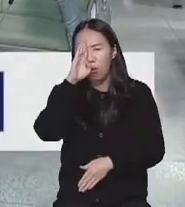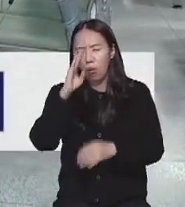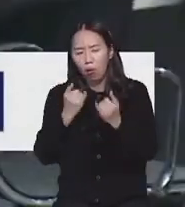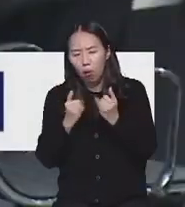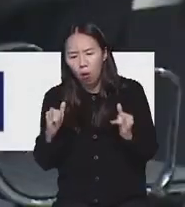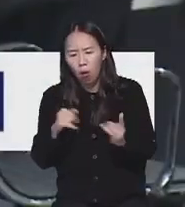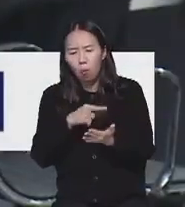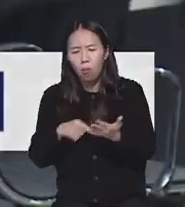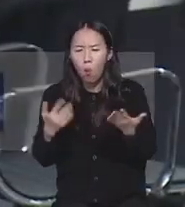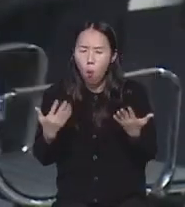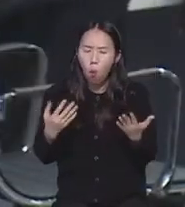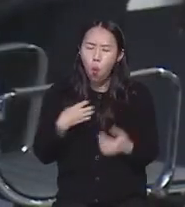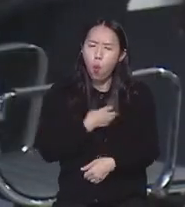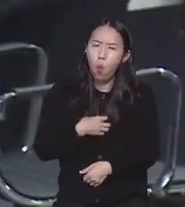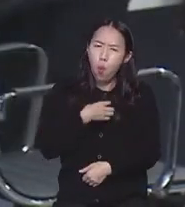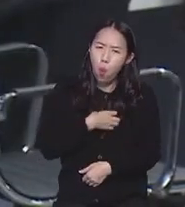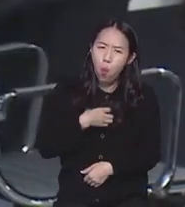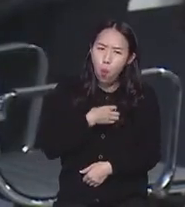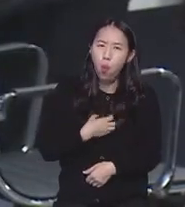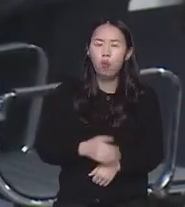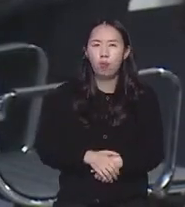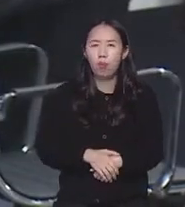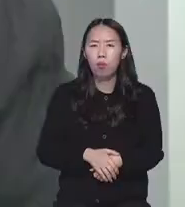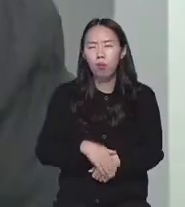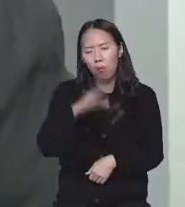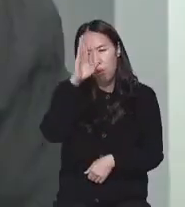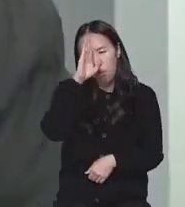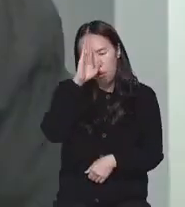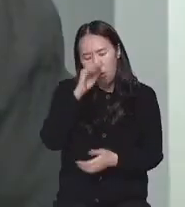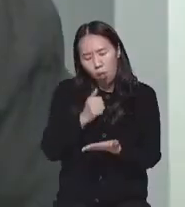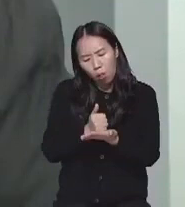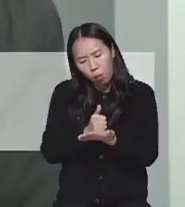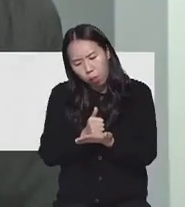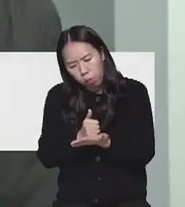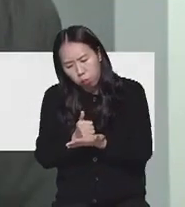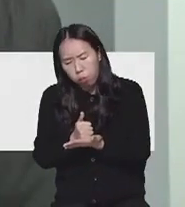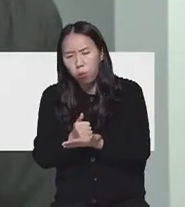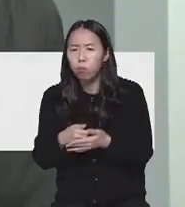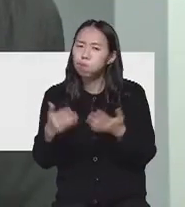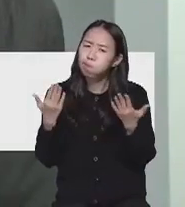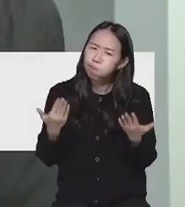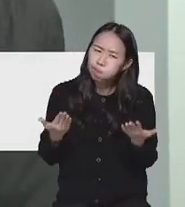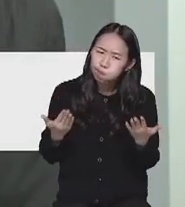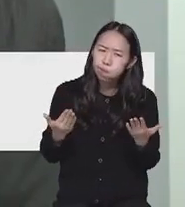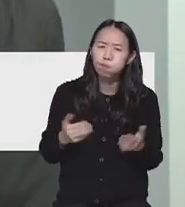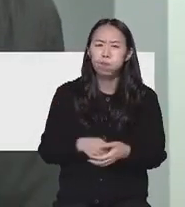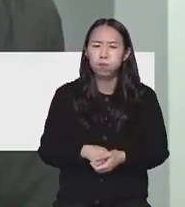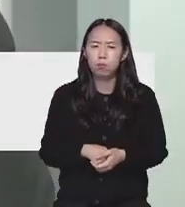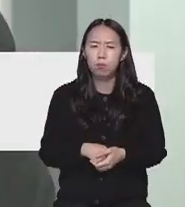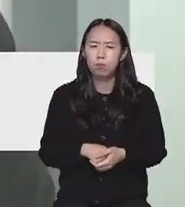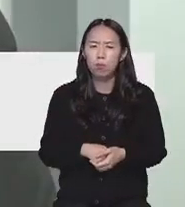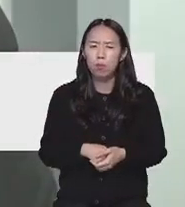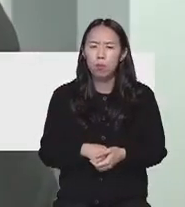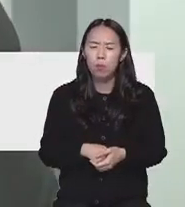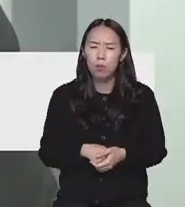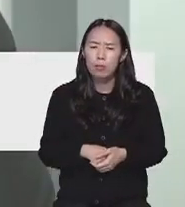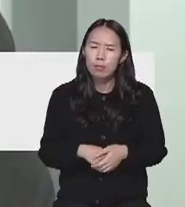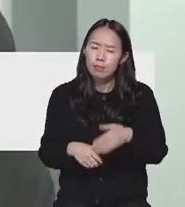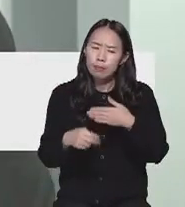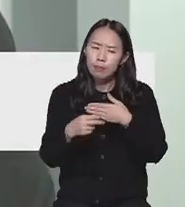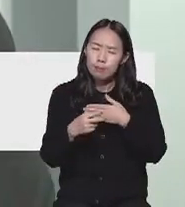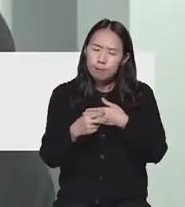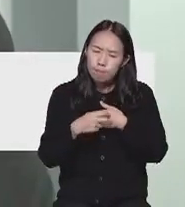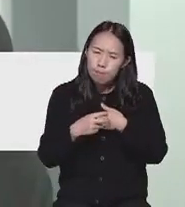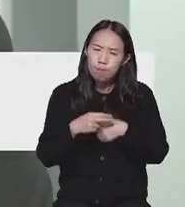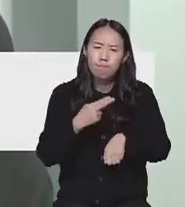될까 우려하고 있습니다. 중증 환자들이 좀 힘들어하지 않을까, 그게 좀 걱정입니다. 예. 직업의식,